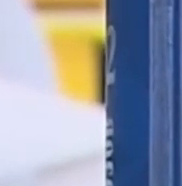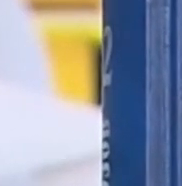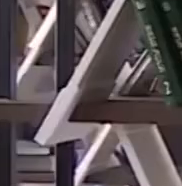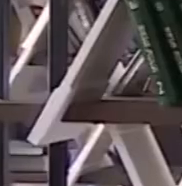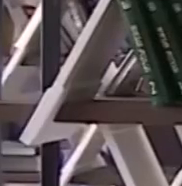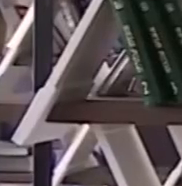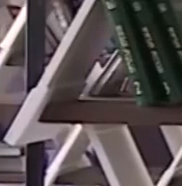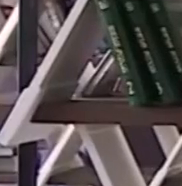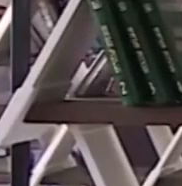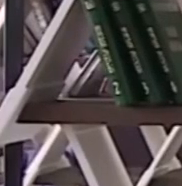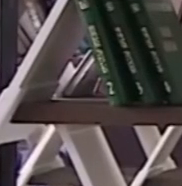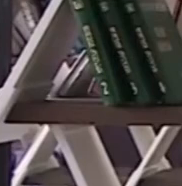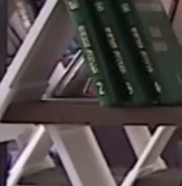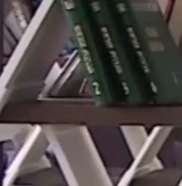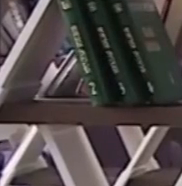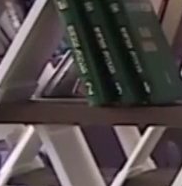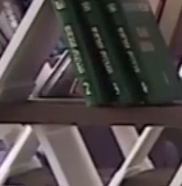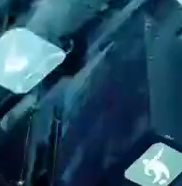Аманжол Джункешев, телеканал ЖТСУ.